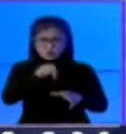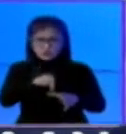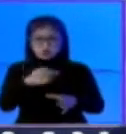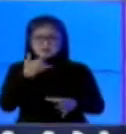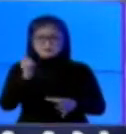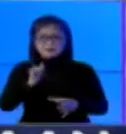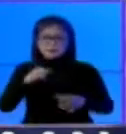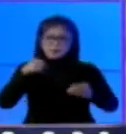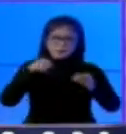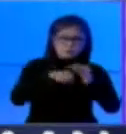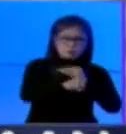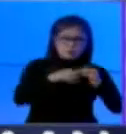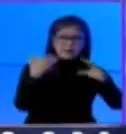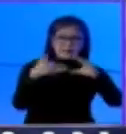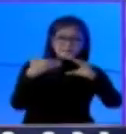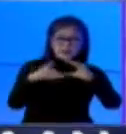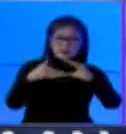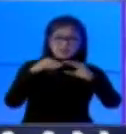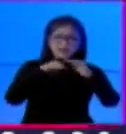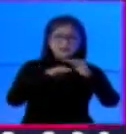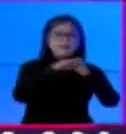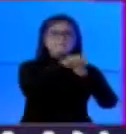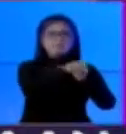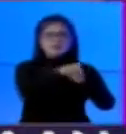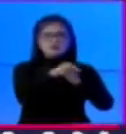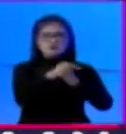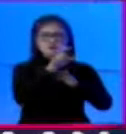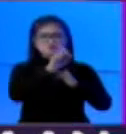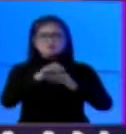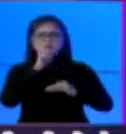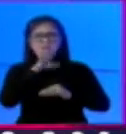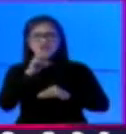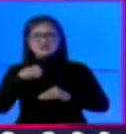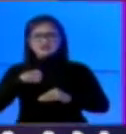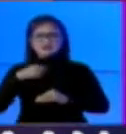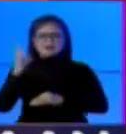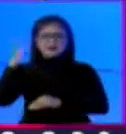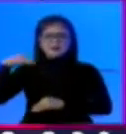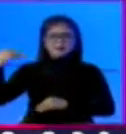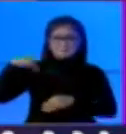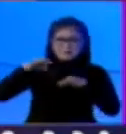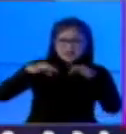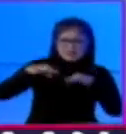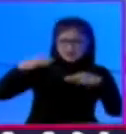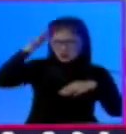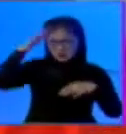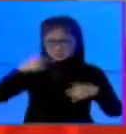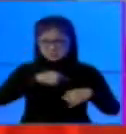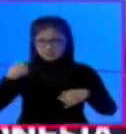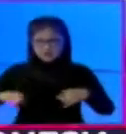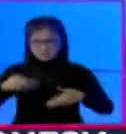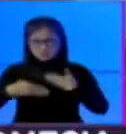Altea Italia menerima email dari orang yang mengaku sebagai manajer perusahaan Shenzhen. Korban pun mentransfer